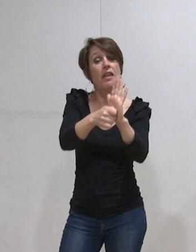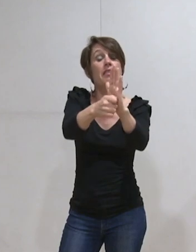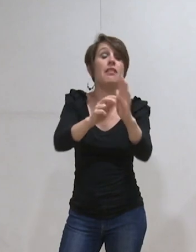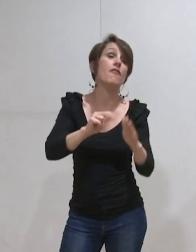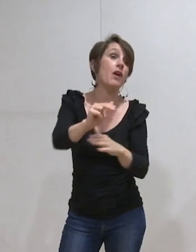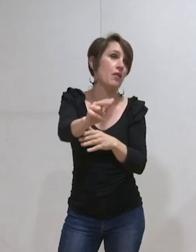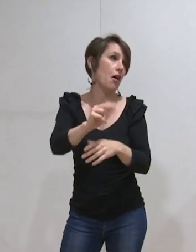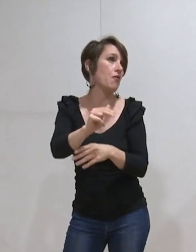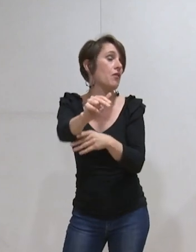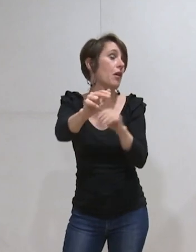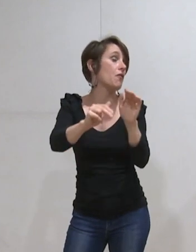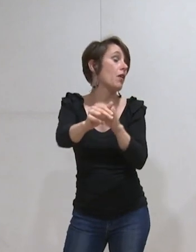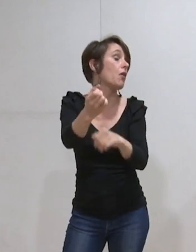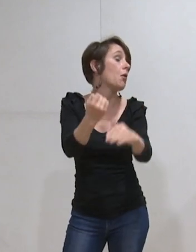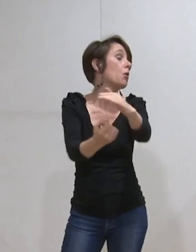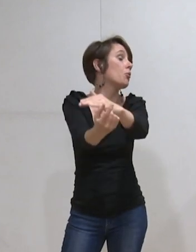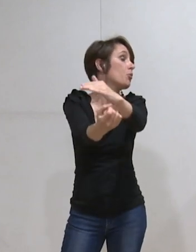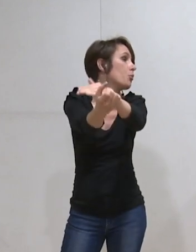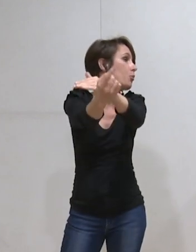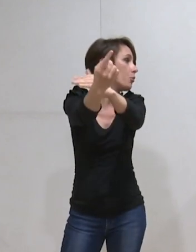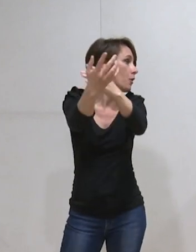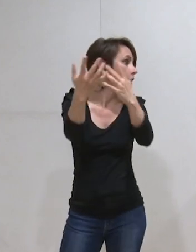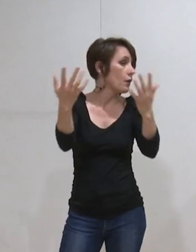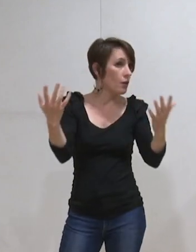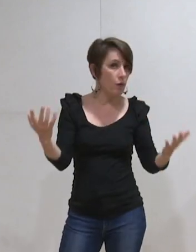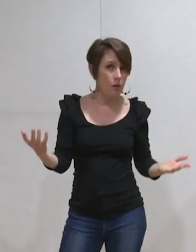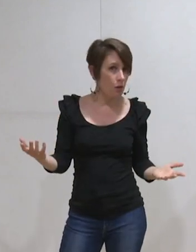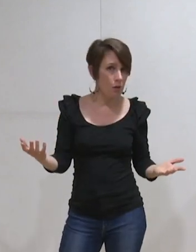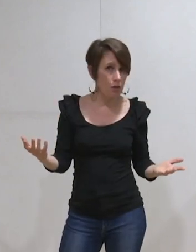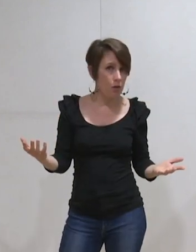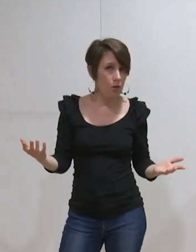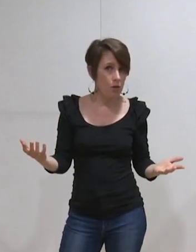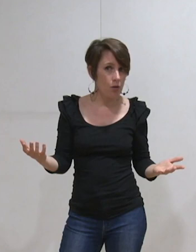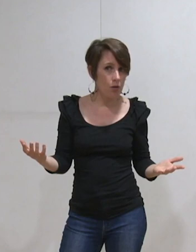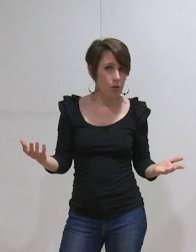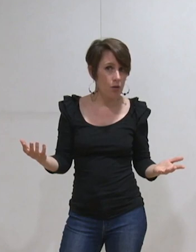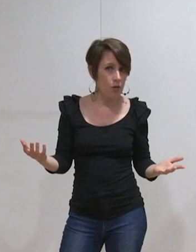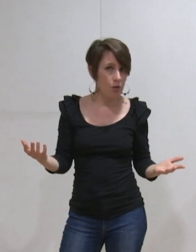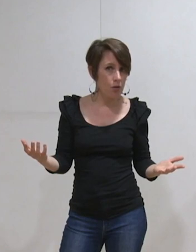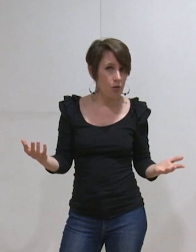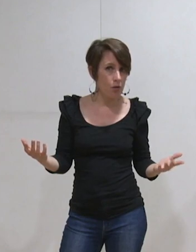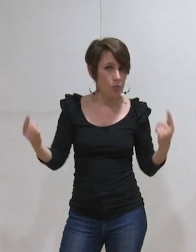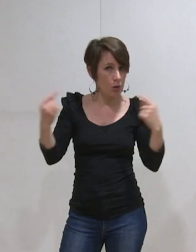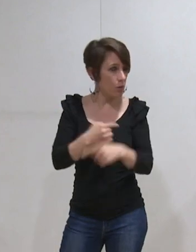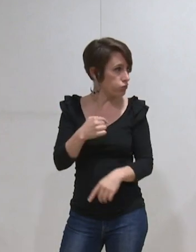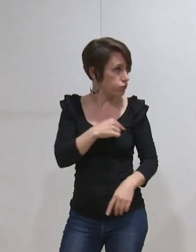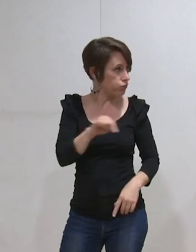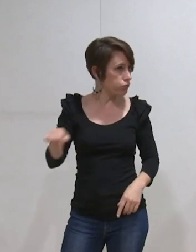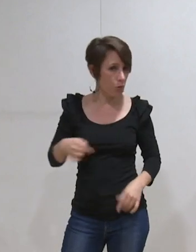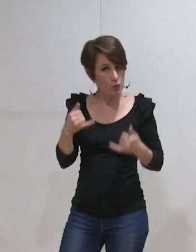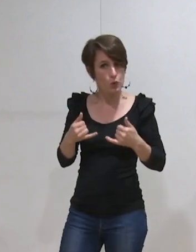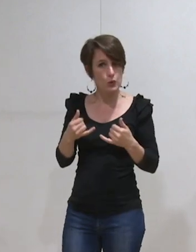à-tête avec d'autres que ceux qui représentent la la volonté populaire en tout